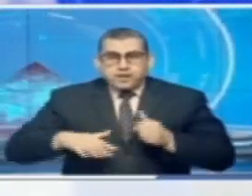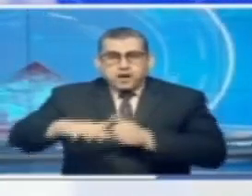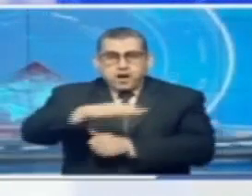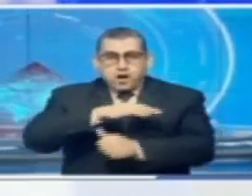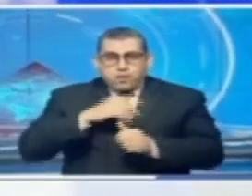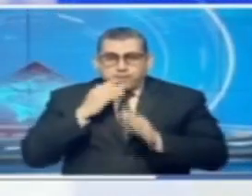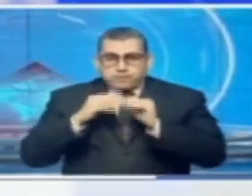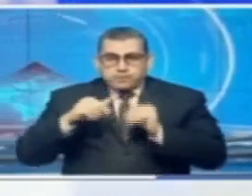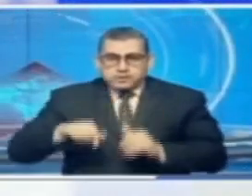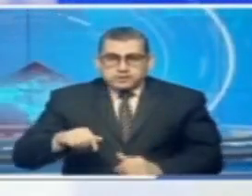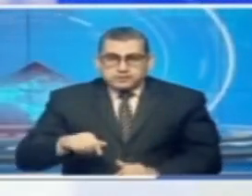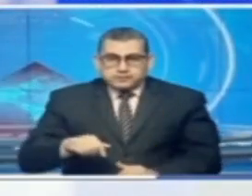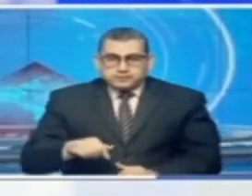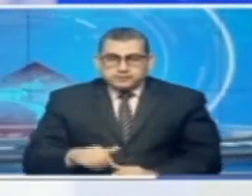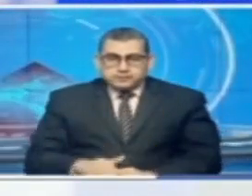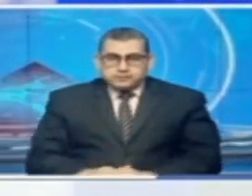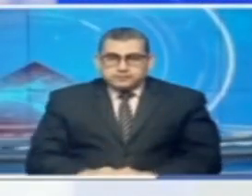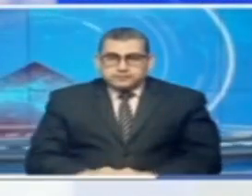المصري.